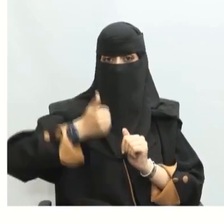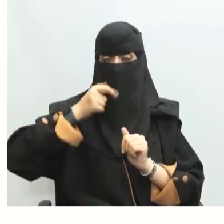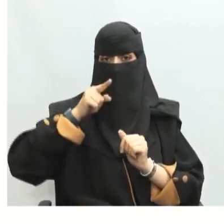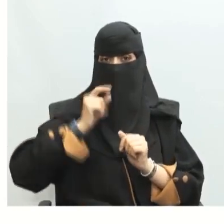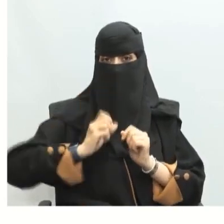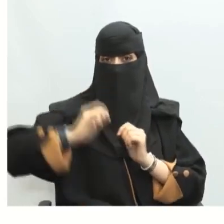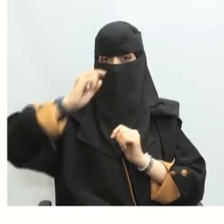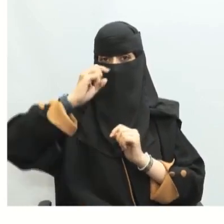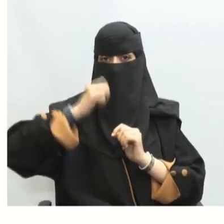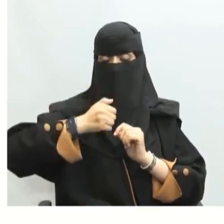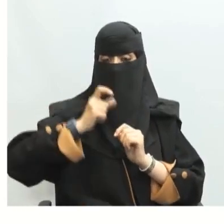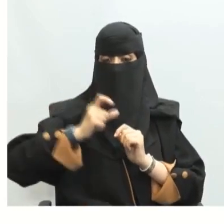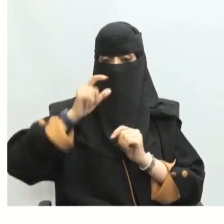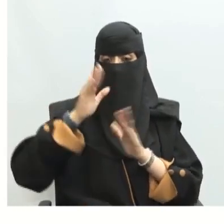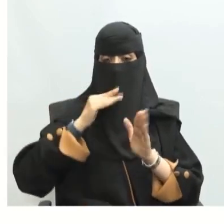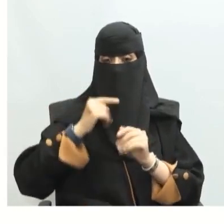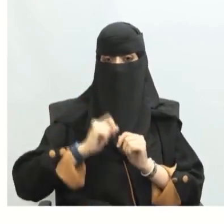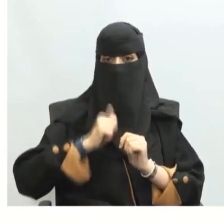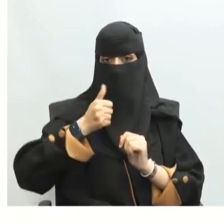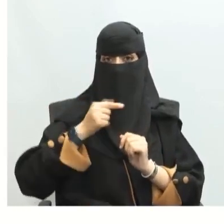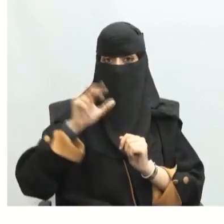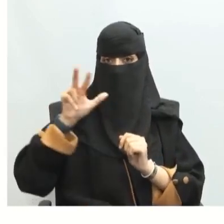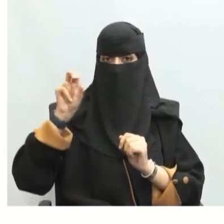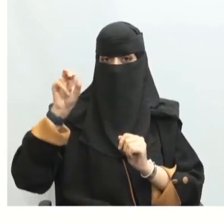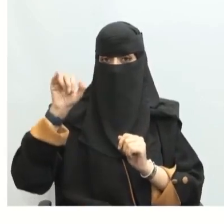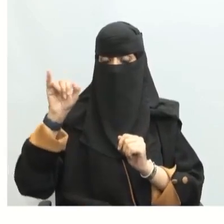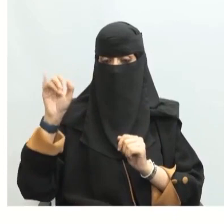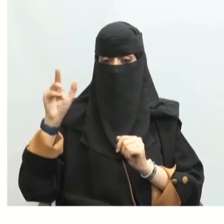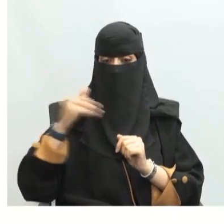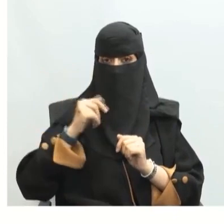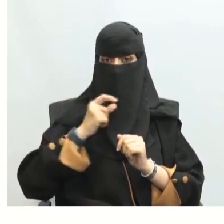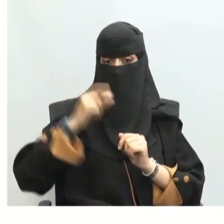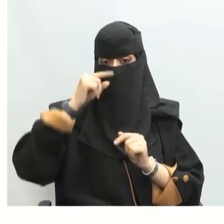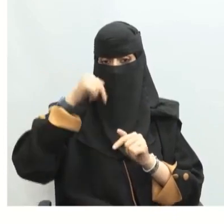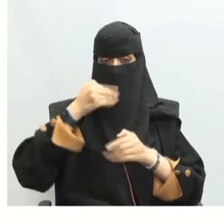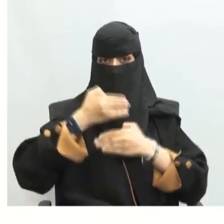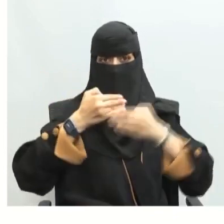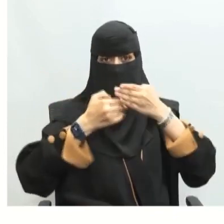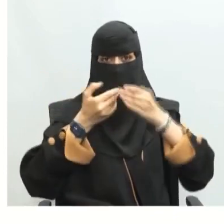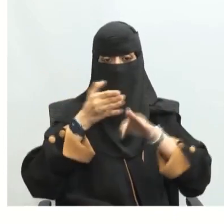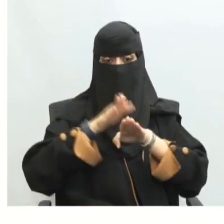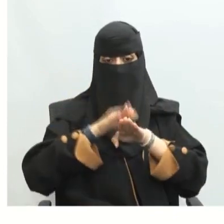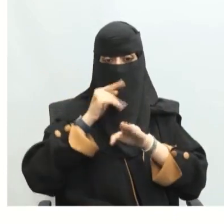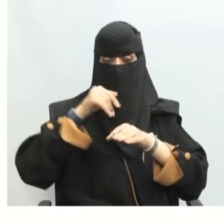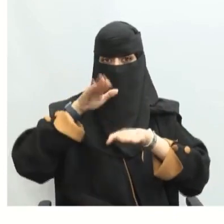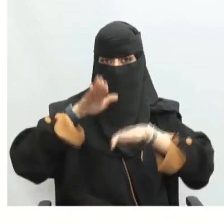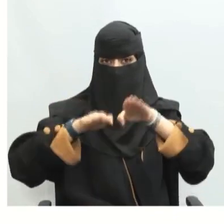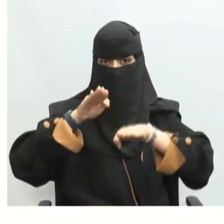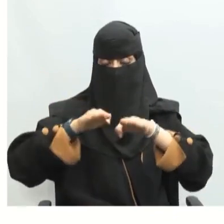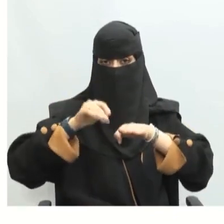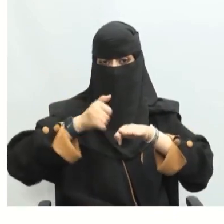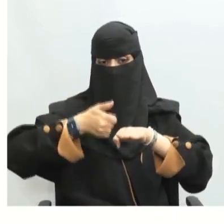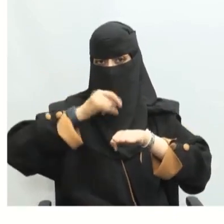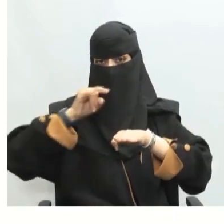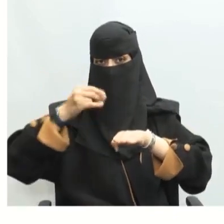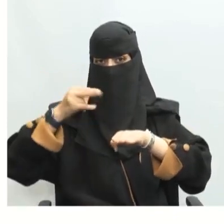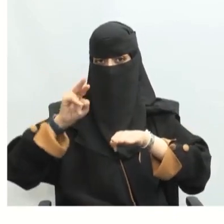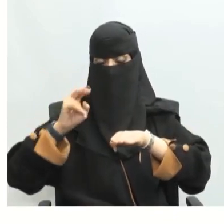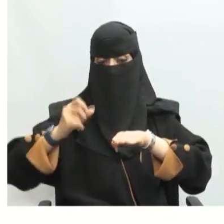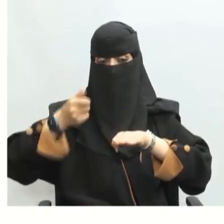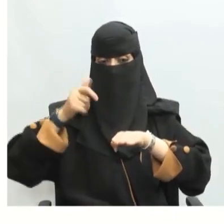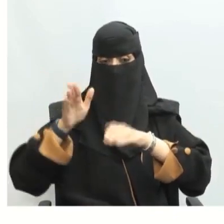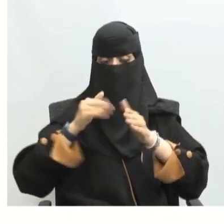الاسلاميه المبنيه على ماذا المبنيه على الوسطيه والاعتدال